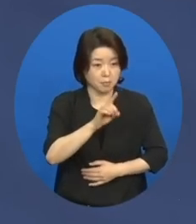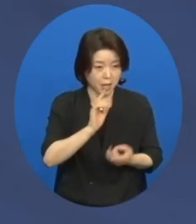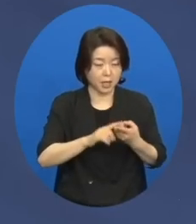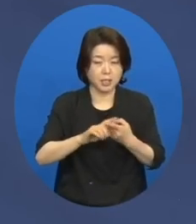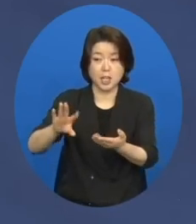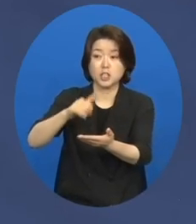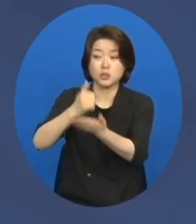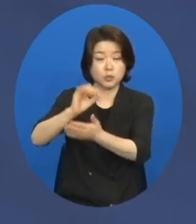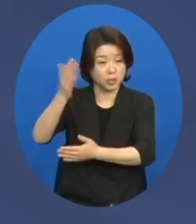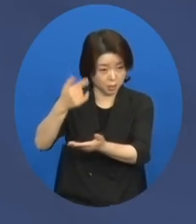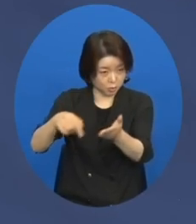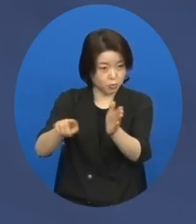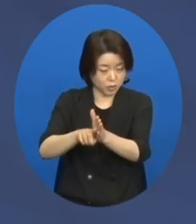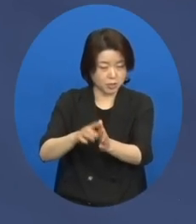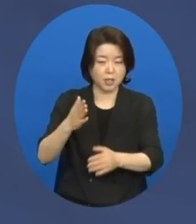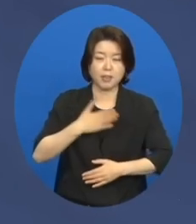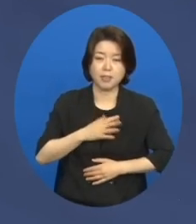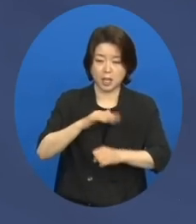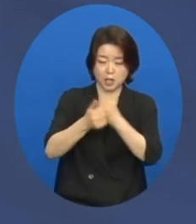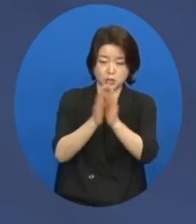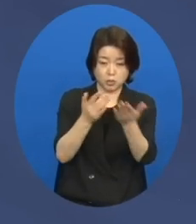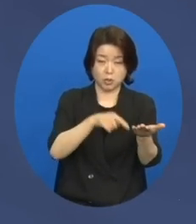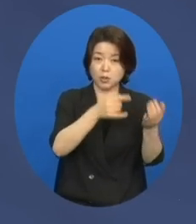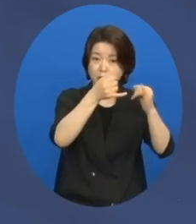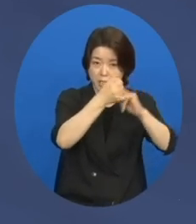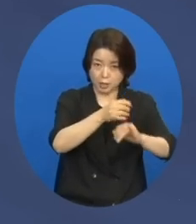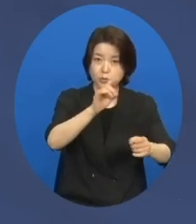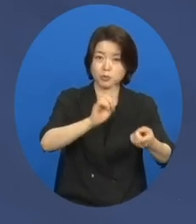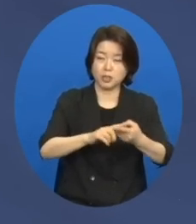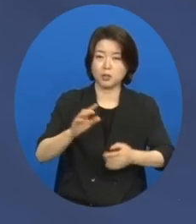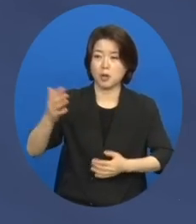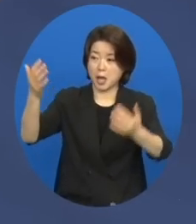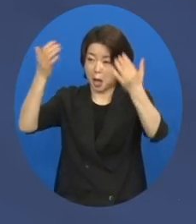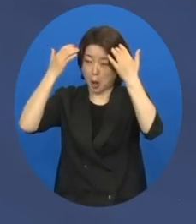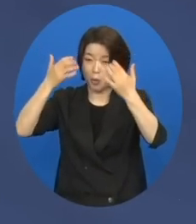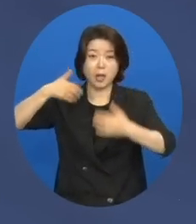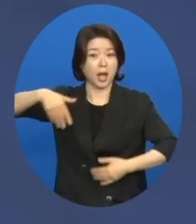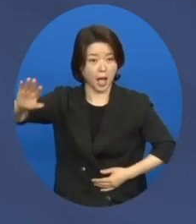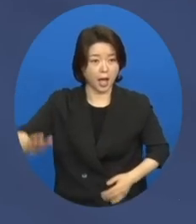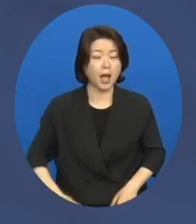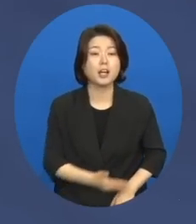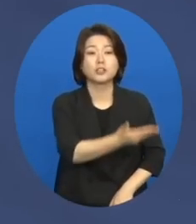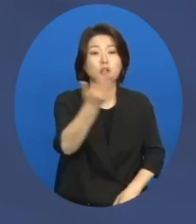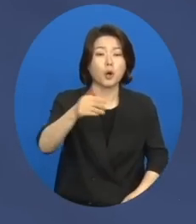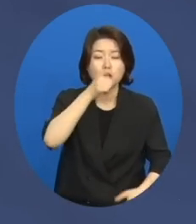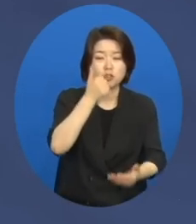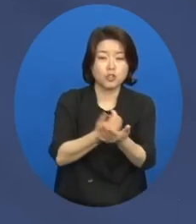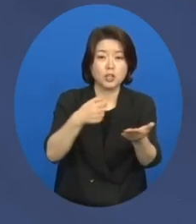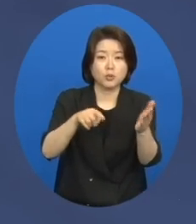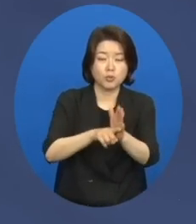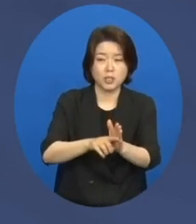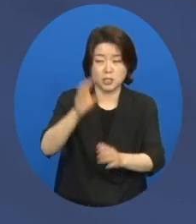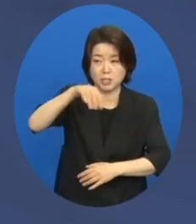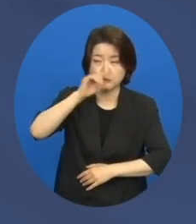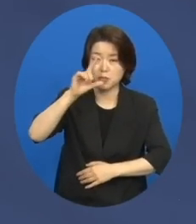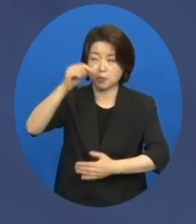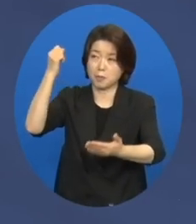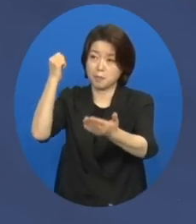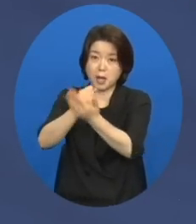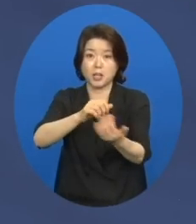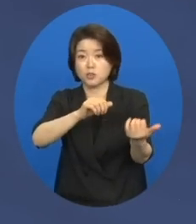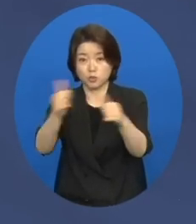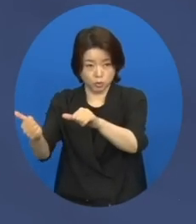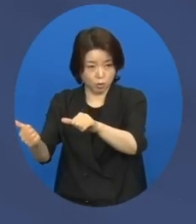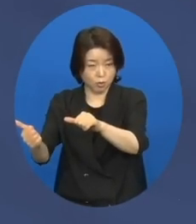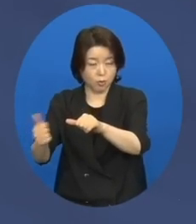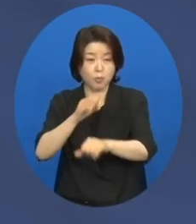되기 위하여 나는 성경이 약속한 대로 나는 고난받으러 간다 너희의 죄를 위하여 십자가에 죽으러 간다